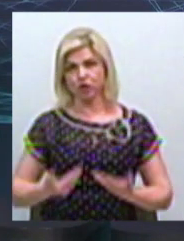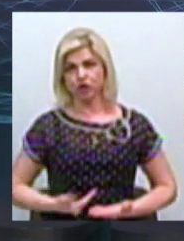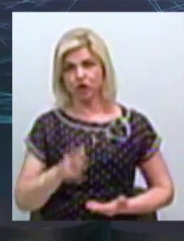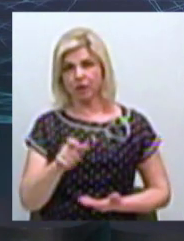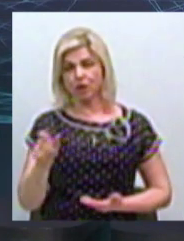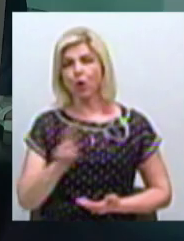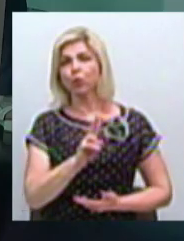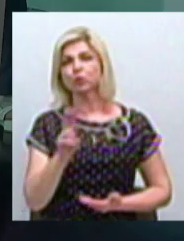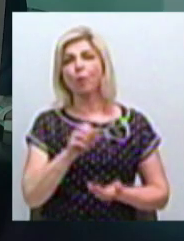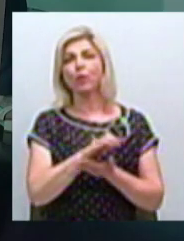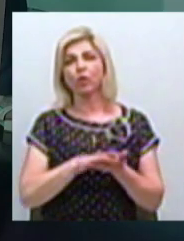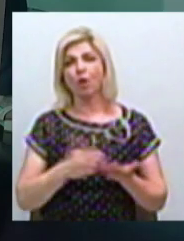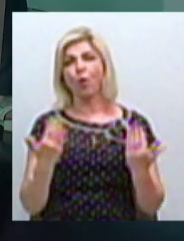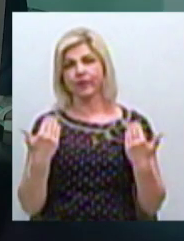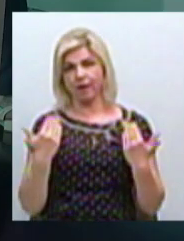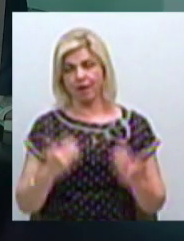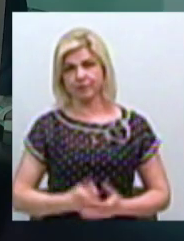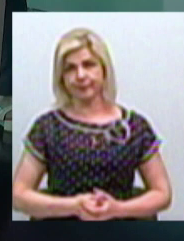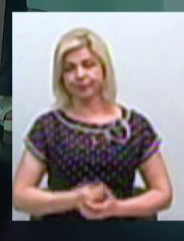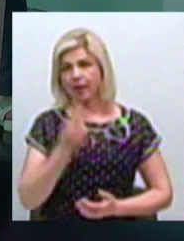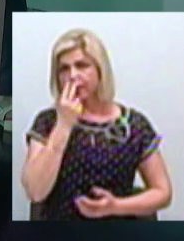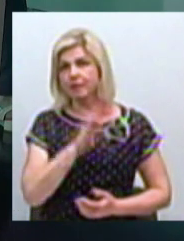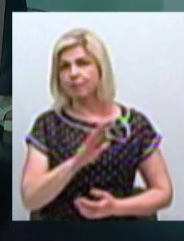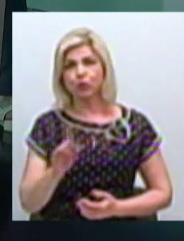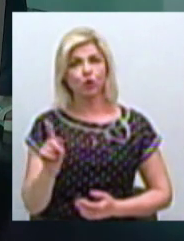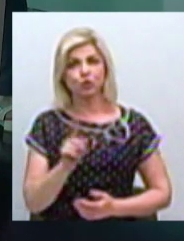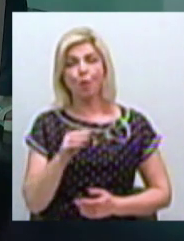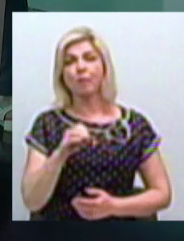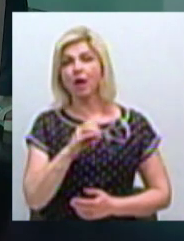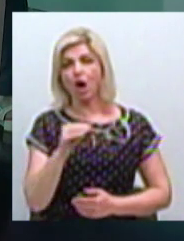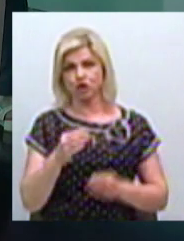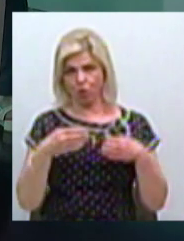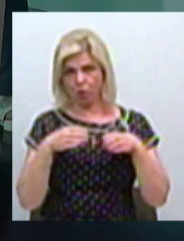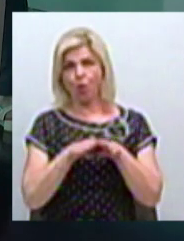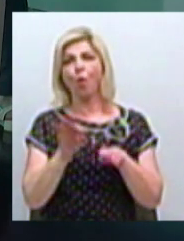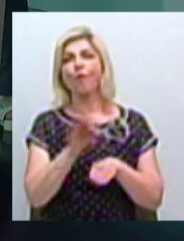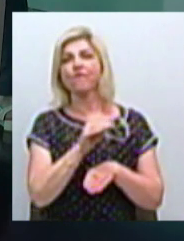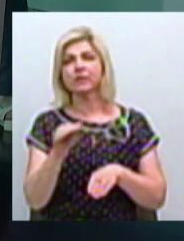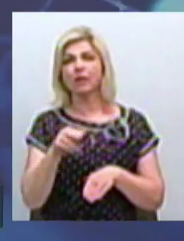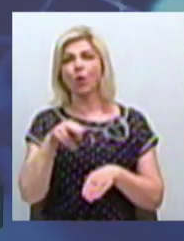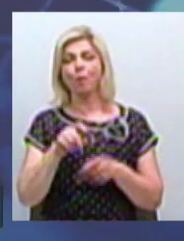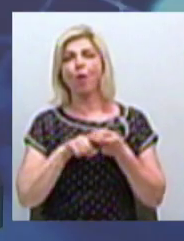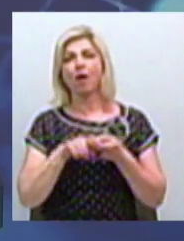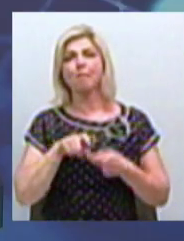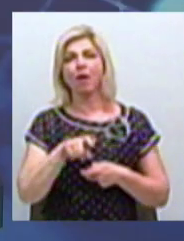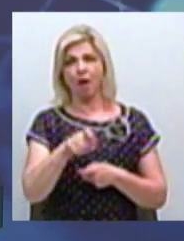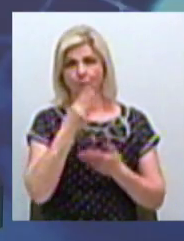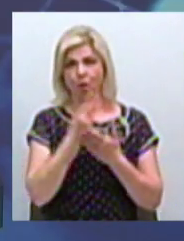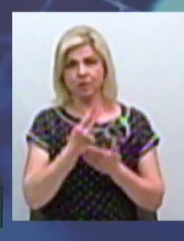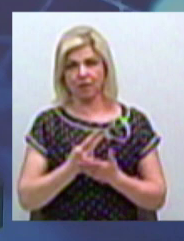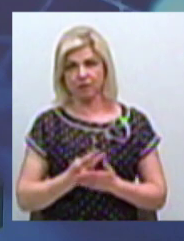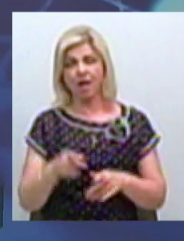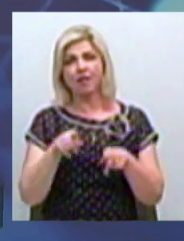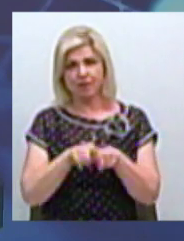продолжают отдыхать в зонах отдыха и на пляжах. Незважаючи на те, що пляжі закриті. Официально закриті по бак-показникам, да. Так було